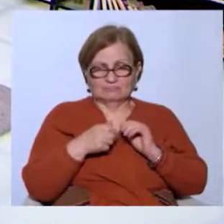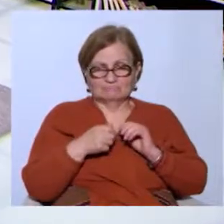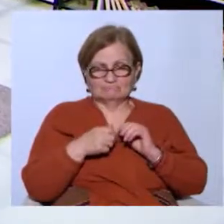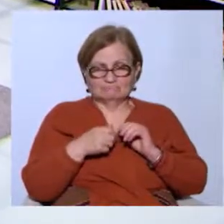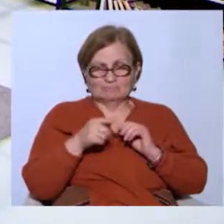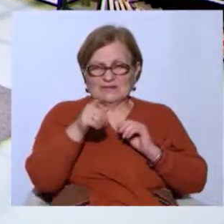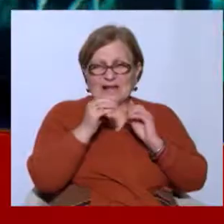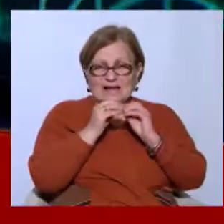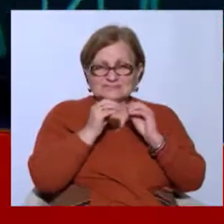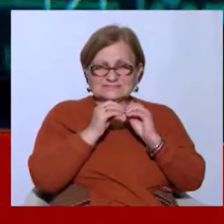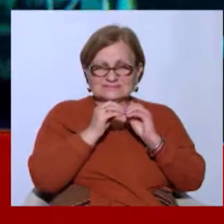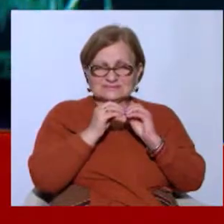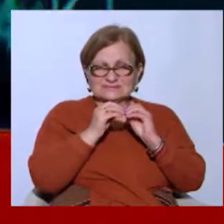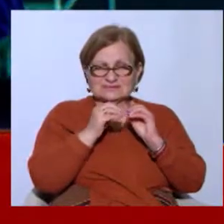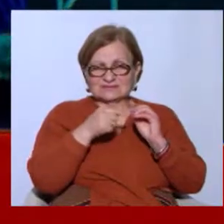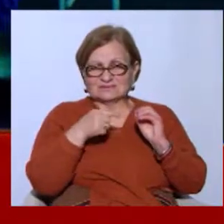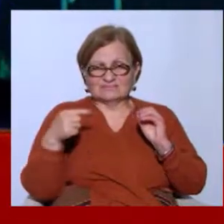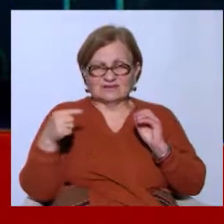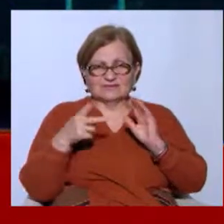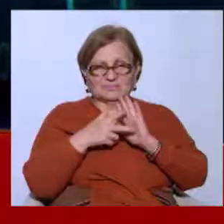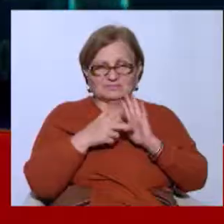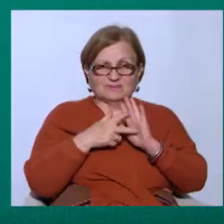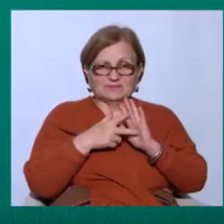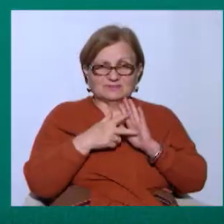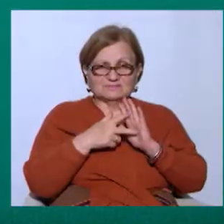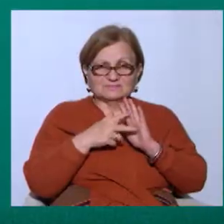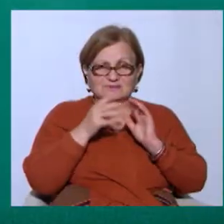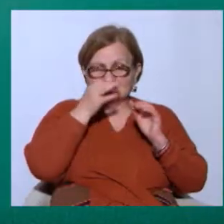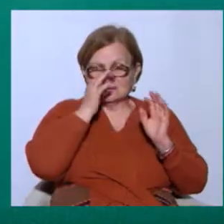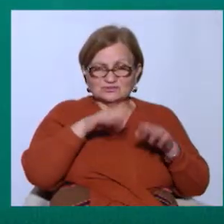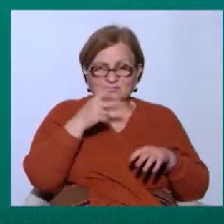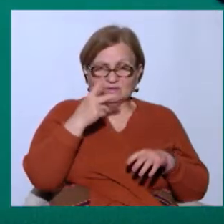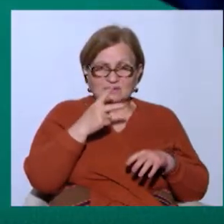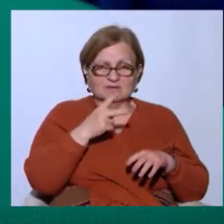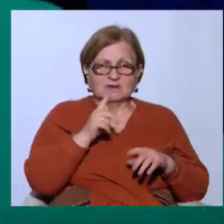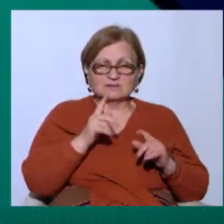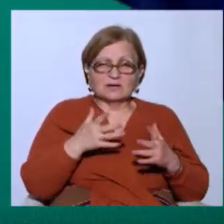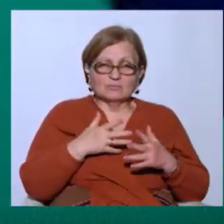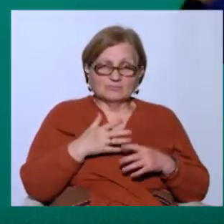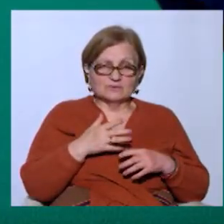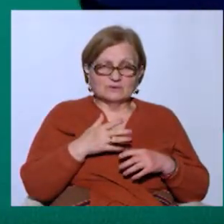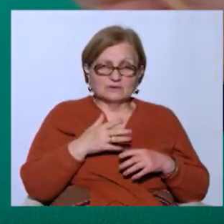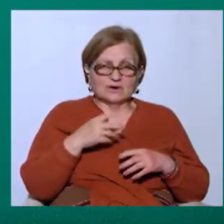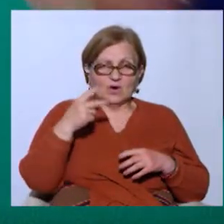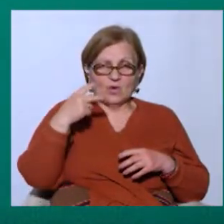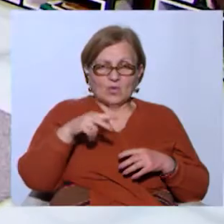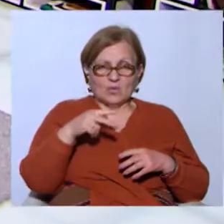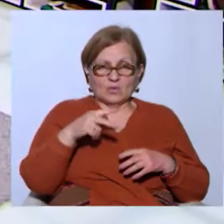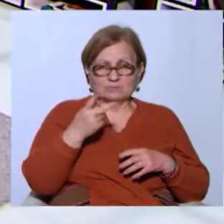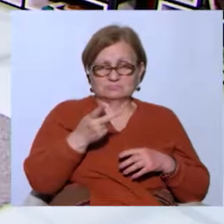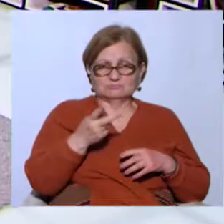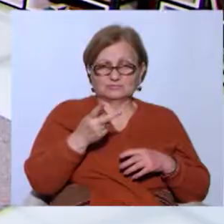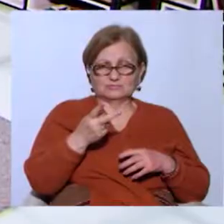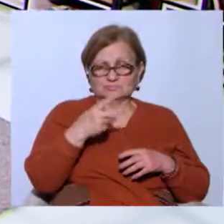და 10-ს დავაკლებ 8-ს. დამრჩება 2. რა გამოვიდა? 20 და